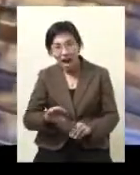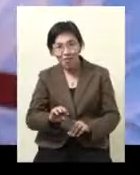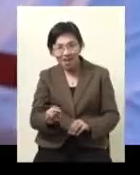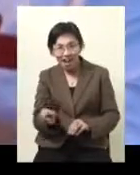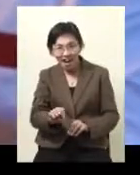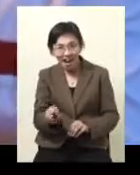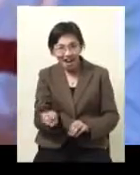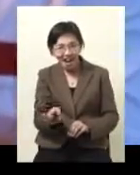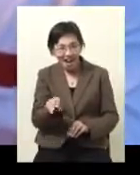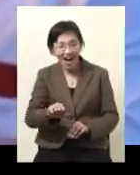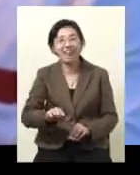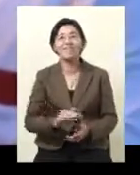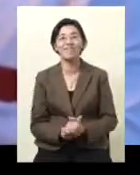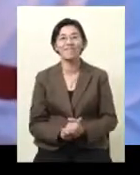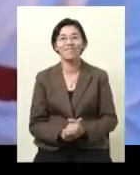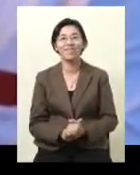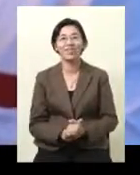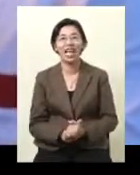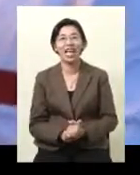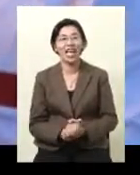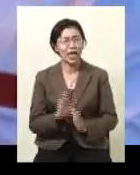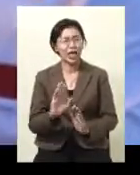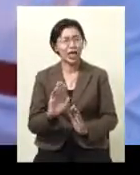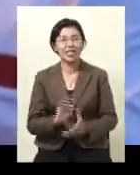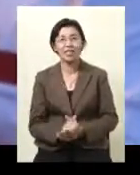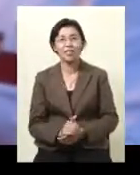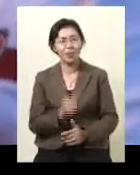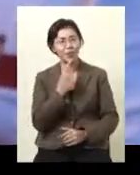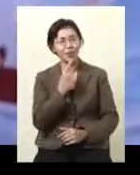าง อะล่ะค่ะเราไปต่อกันดีกว่า เดี๋ยวก่อน